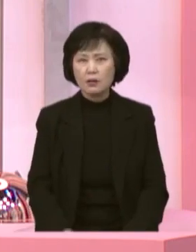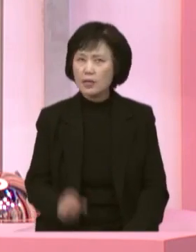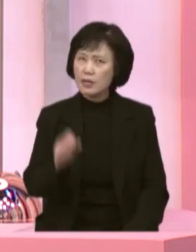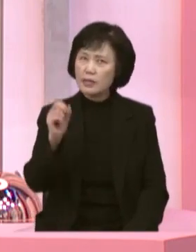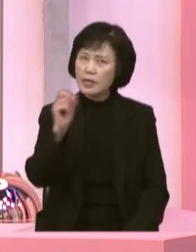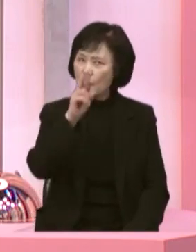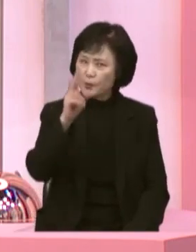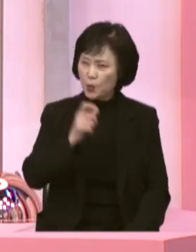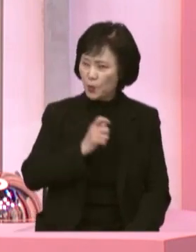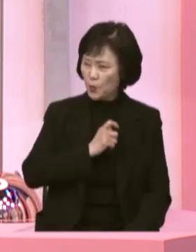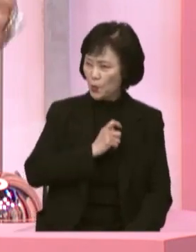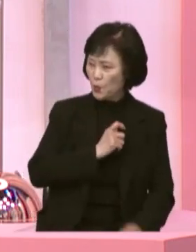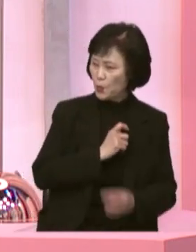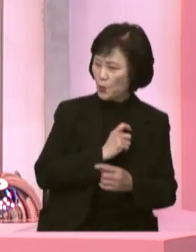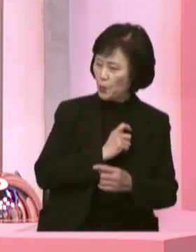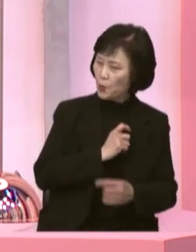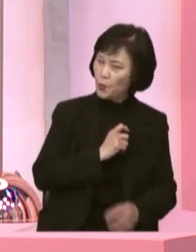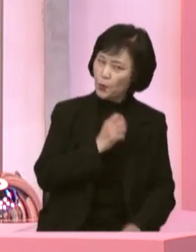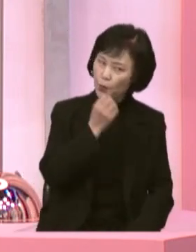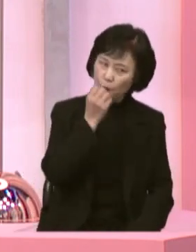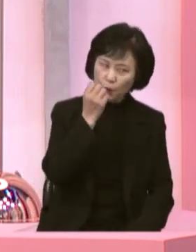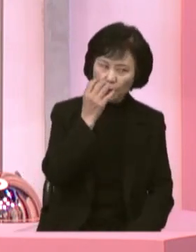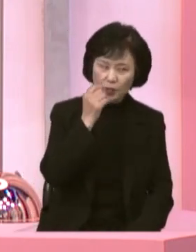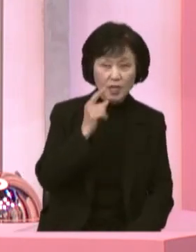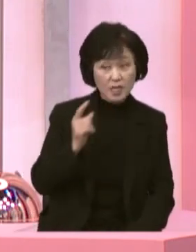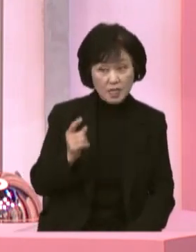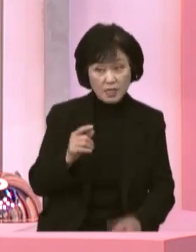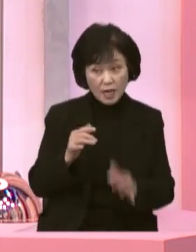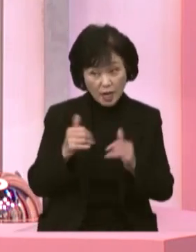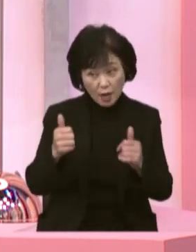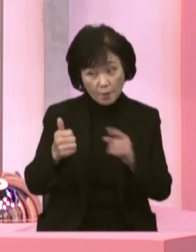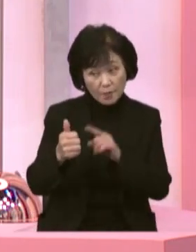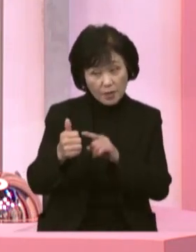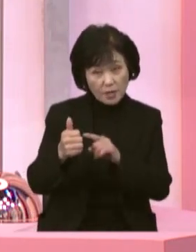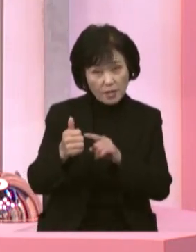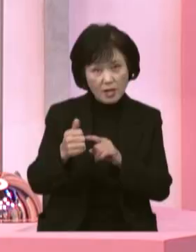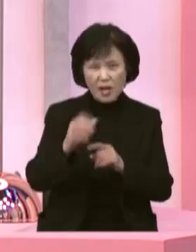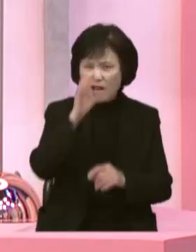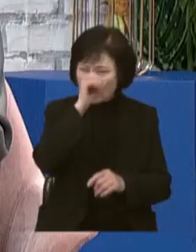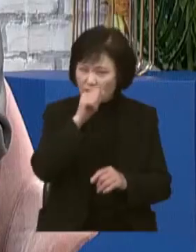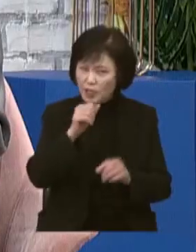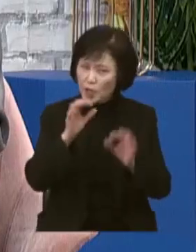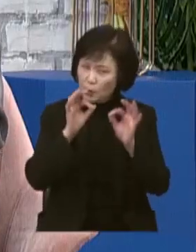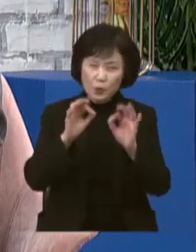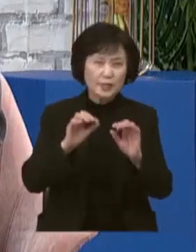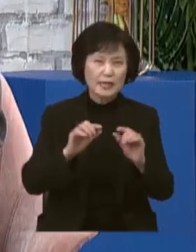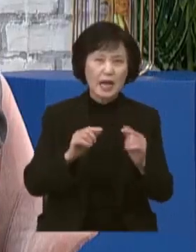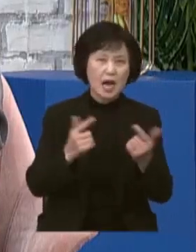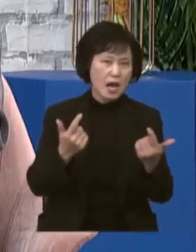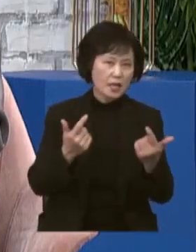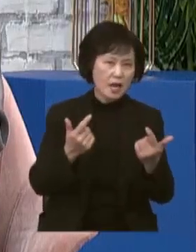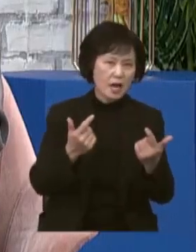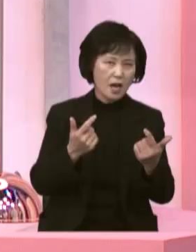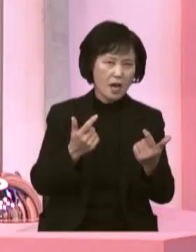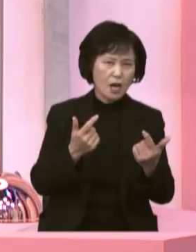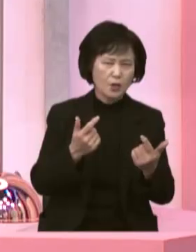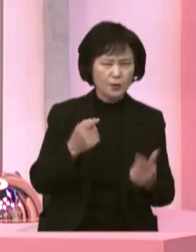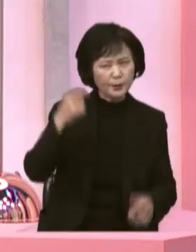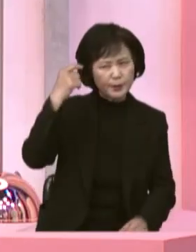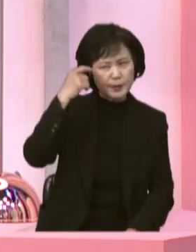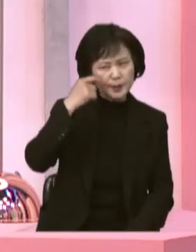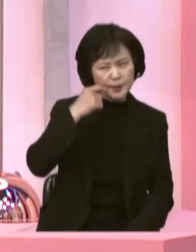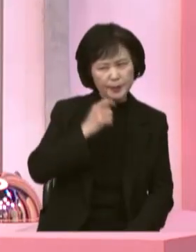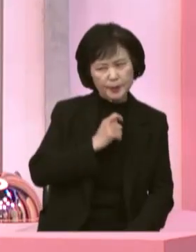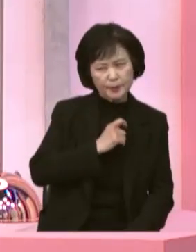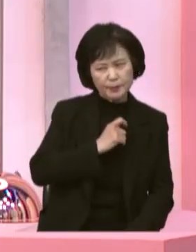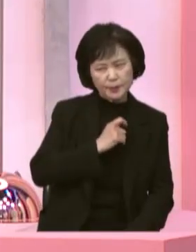알았다고. 근데 잠깐만 얘기한다. 딱 잡는데 아 이건 나 이건 절단 난 거다. 잠깐만 얘기하면 된다는 거야. 그래